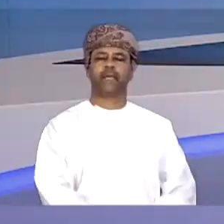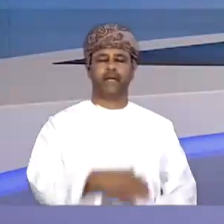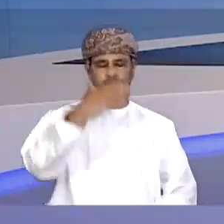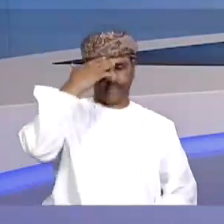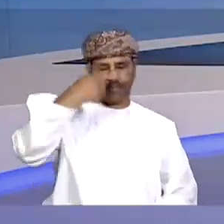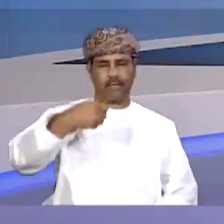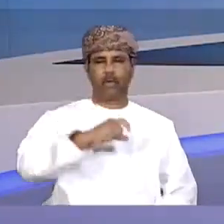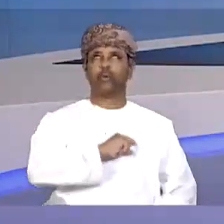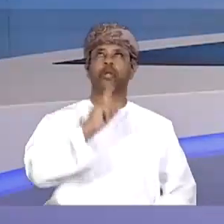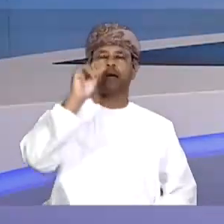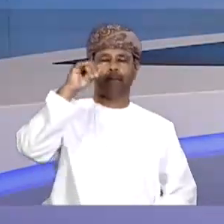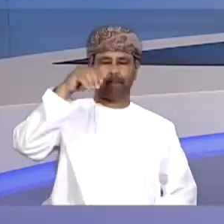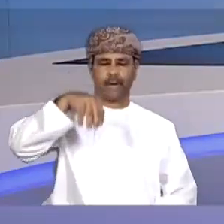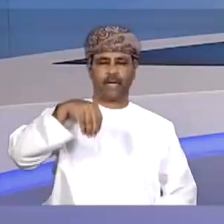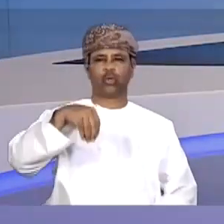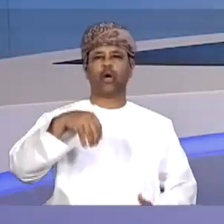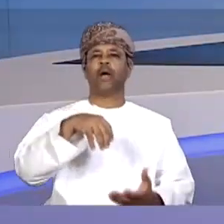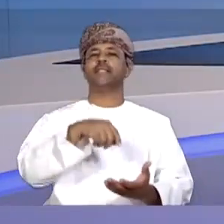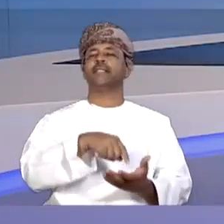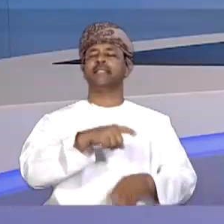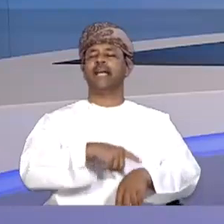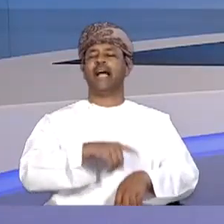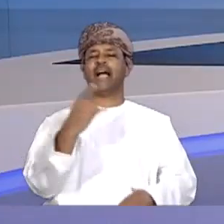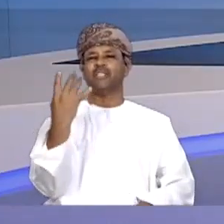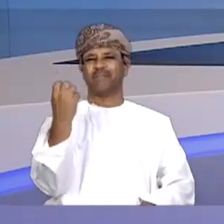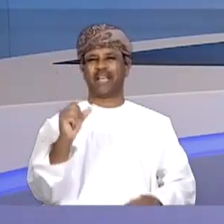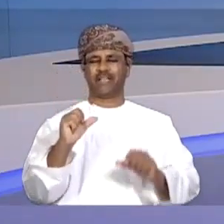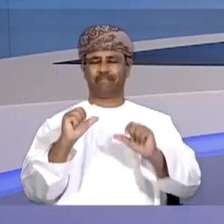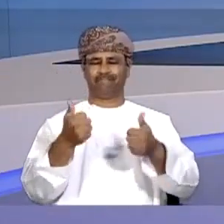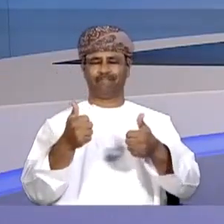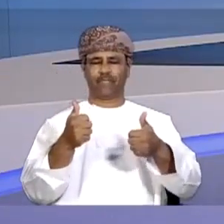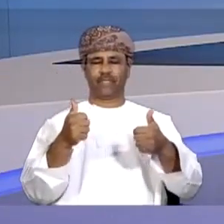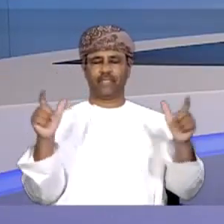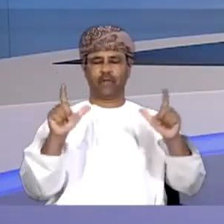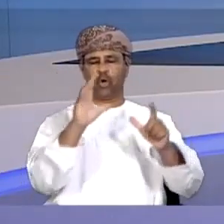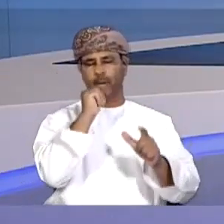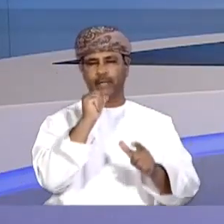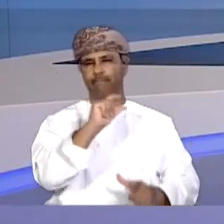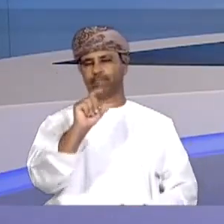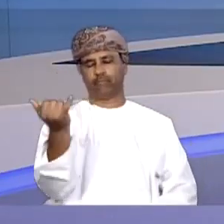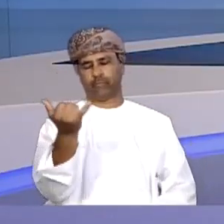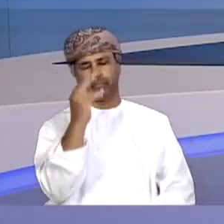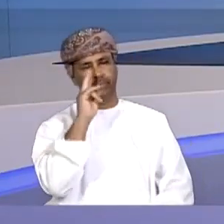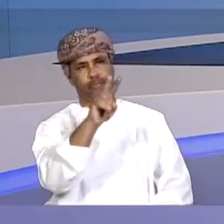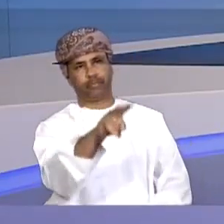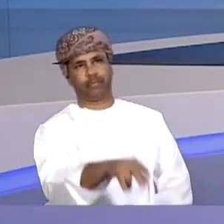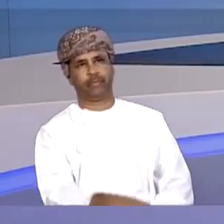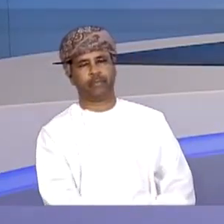السلام عليكم العاشرة مساء في مركز الأخبار بتلفزيون سلطنة عمان، أهلا بكم ونستهل النشرة